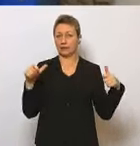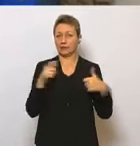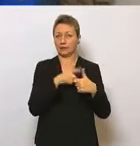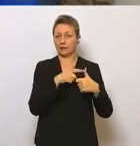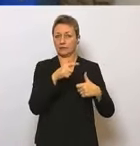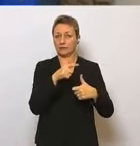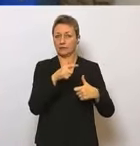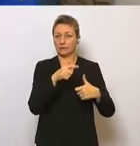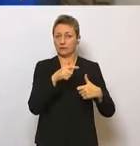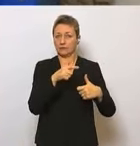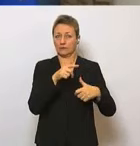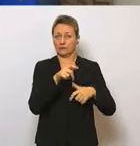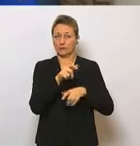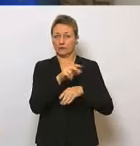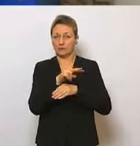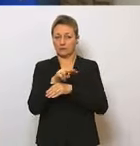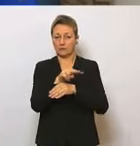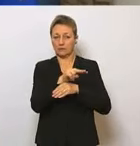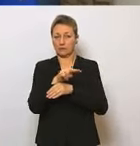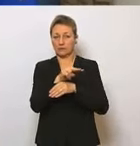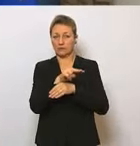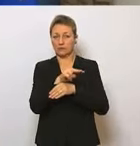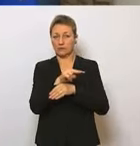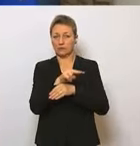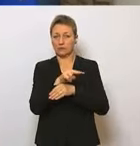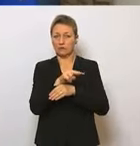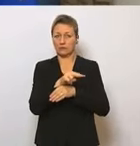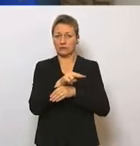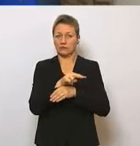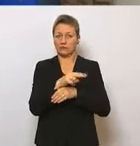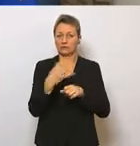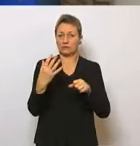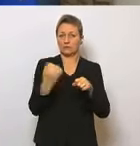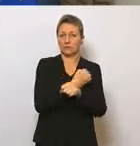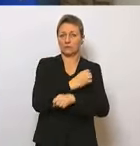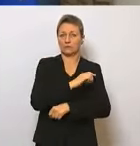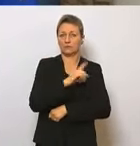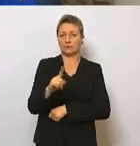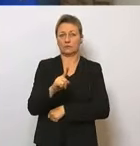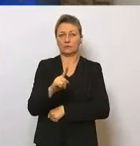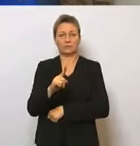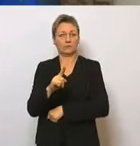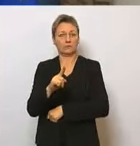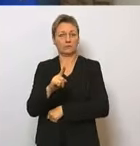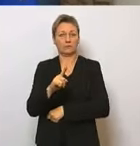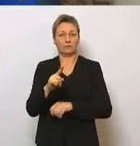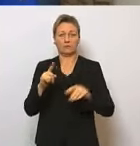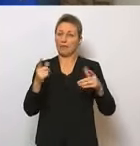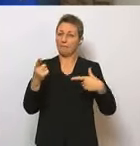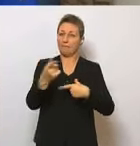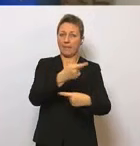qui sont face à un tel succès, mais il s'avère que cela leur confère un pouvoir sur les marchés.